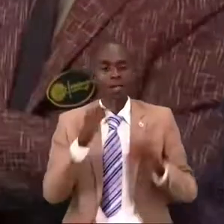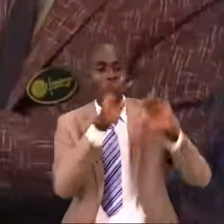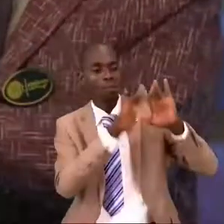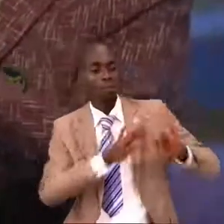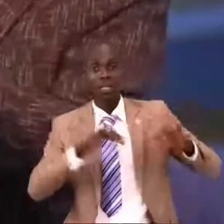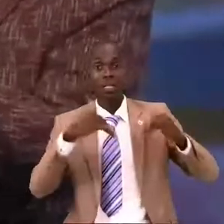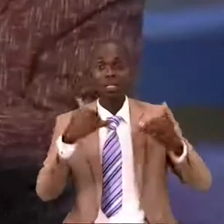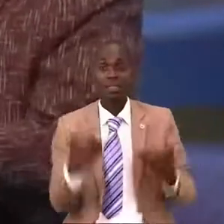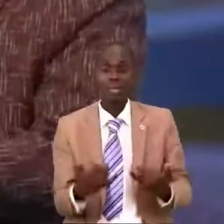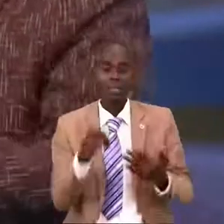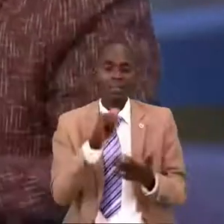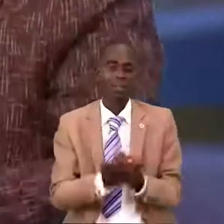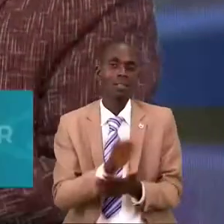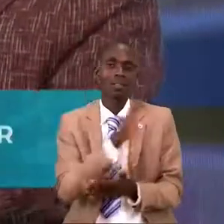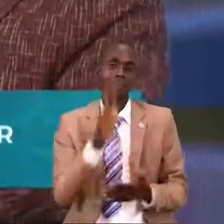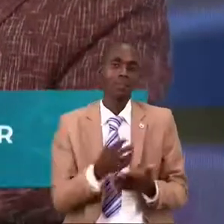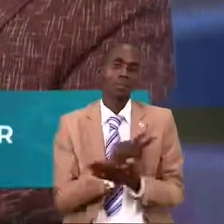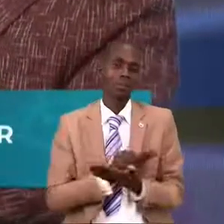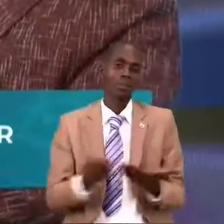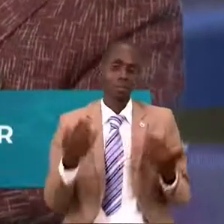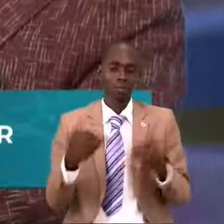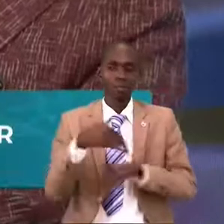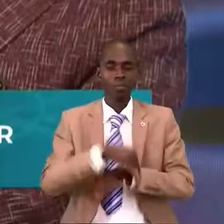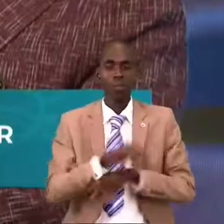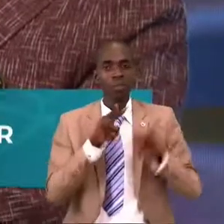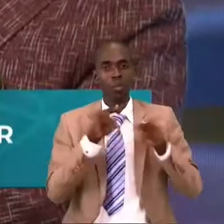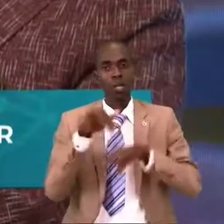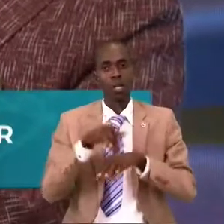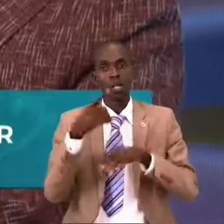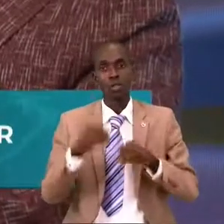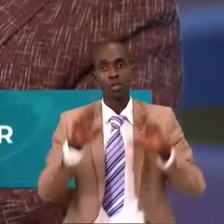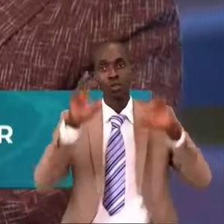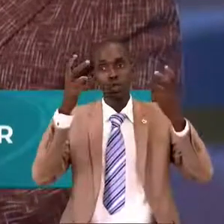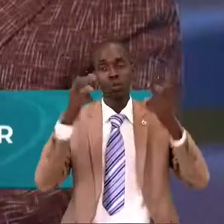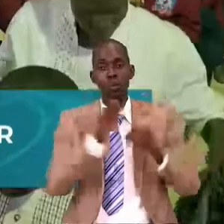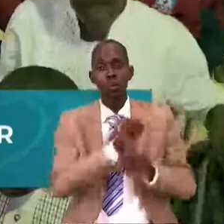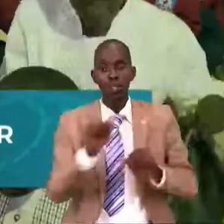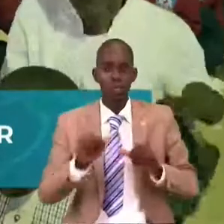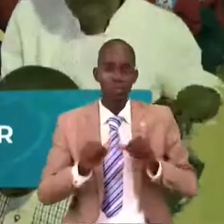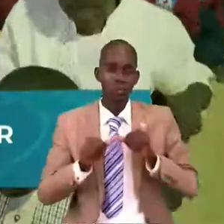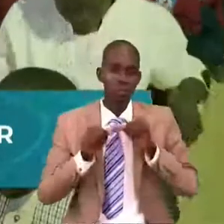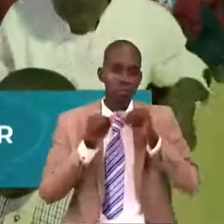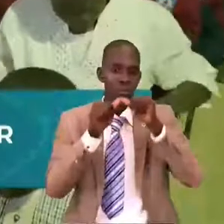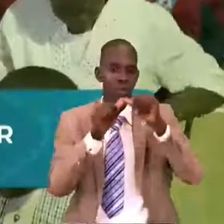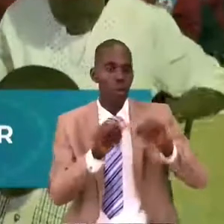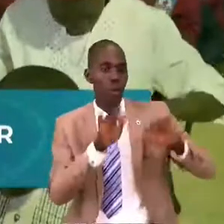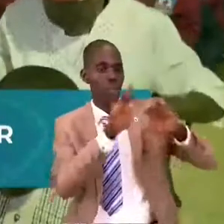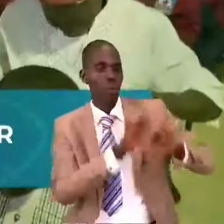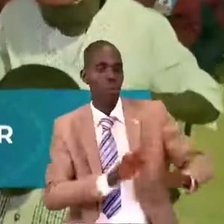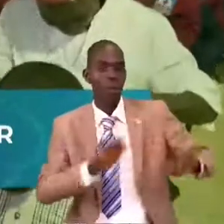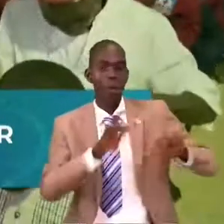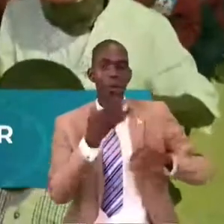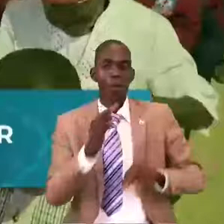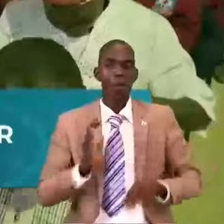message intitulé « Les miséricordes continuelles de notre Créateur toujours compatissant ». Il est notre